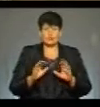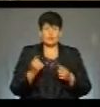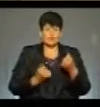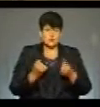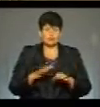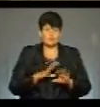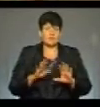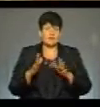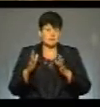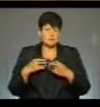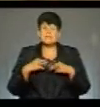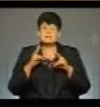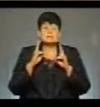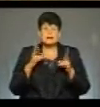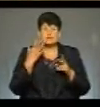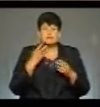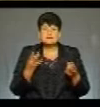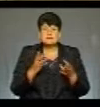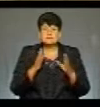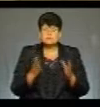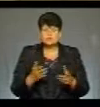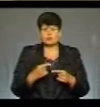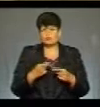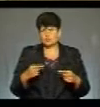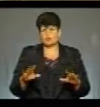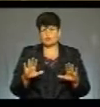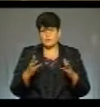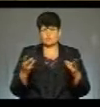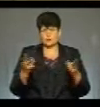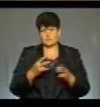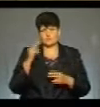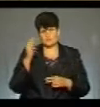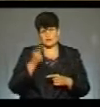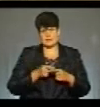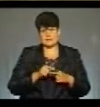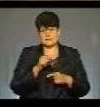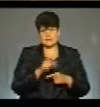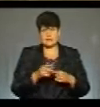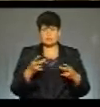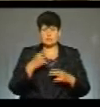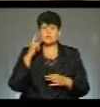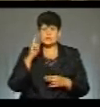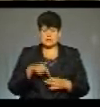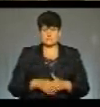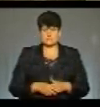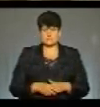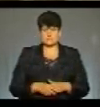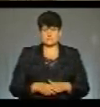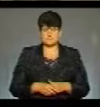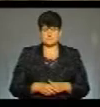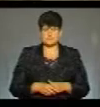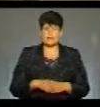випадки, і ми не знаємо, коли нам це знадобиться, тому в будь-якому випадку потрібно вивчати це і потрібно знати.